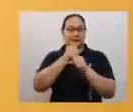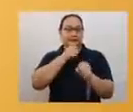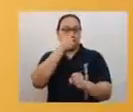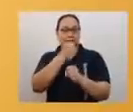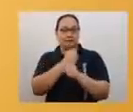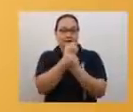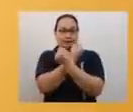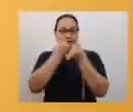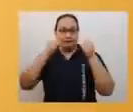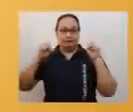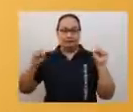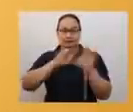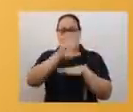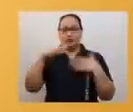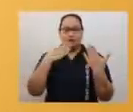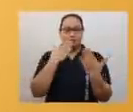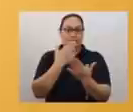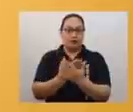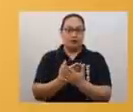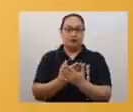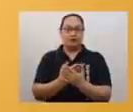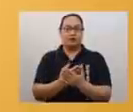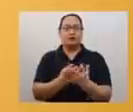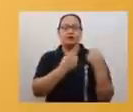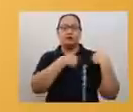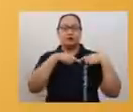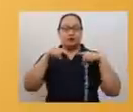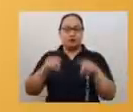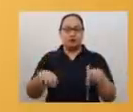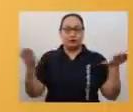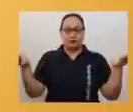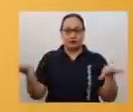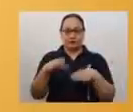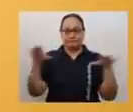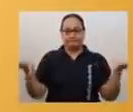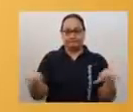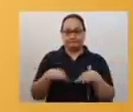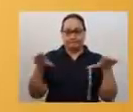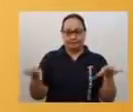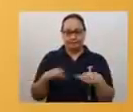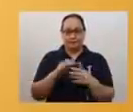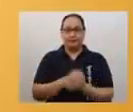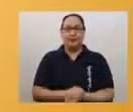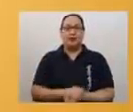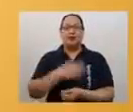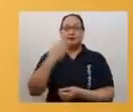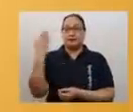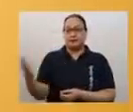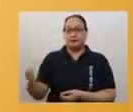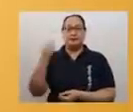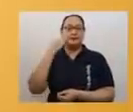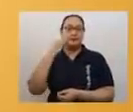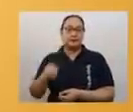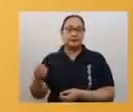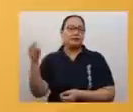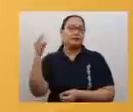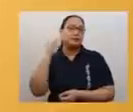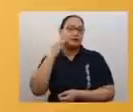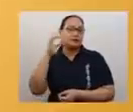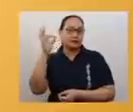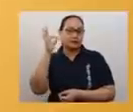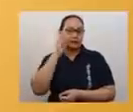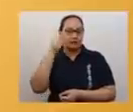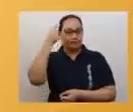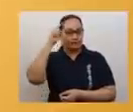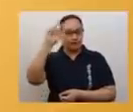Upang masiguro ang kaligtasan ng lahat habang isinasagawa ang mga prosesong ito, narito si Ms. Mariela Fidelis para